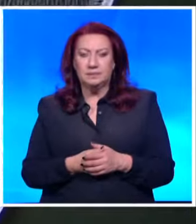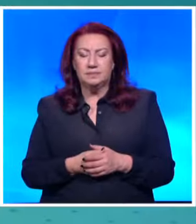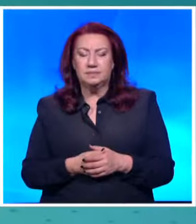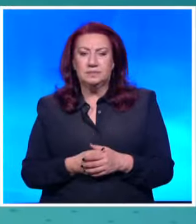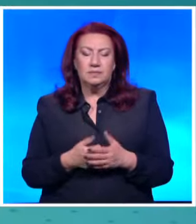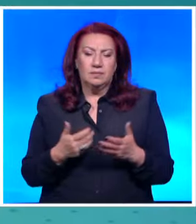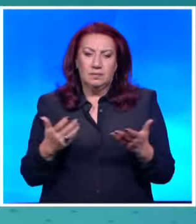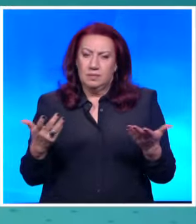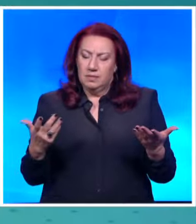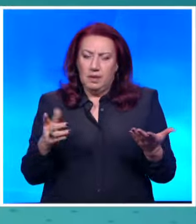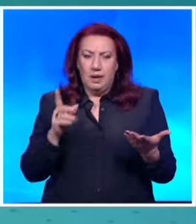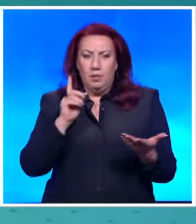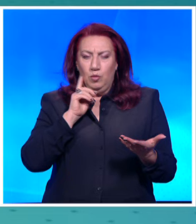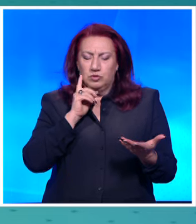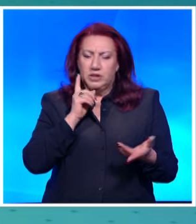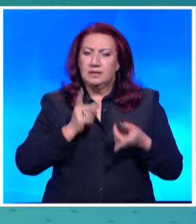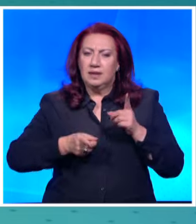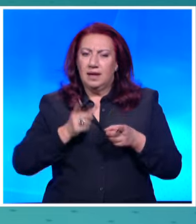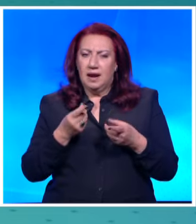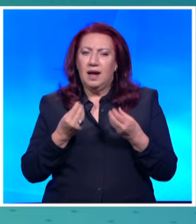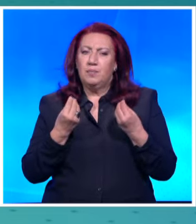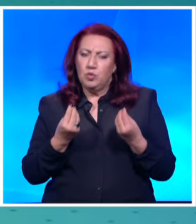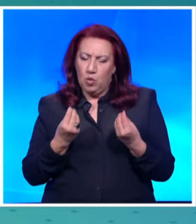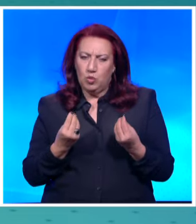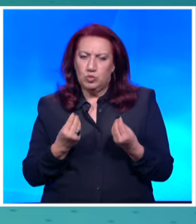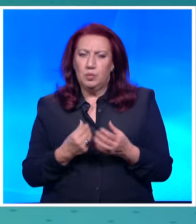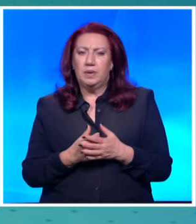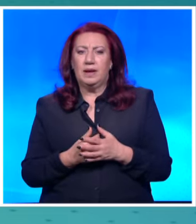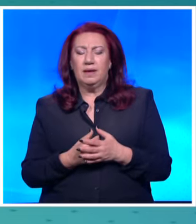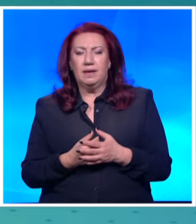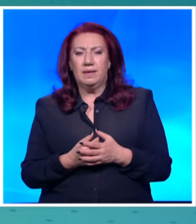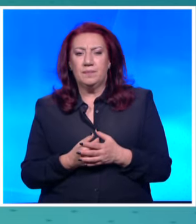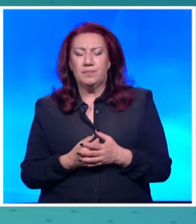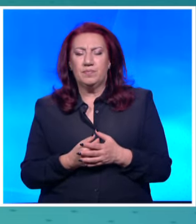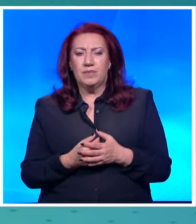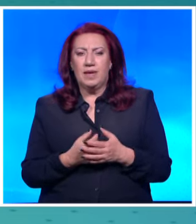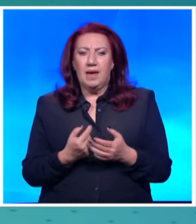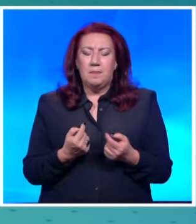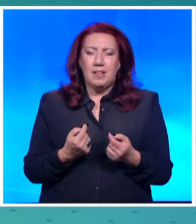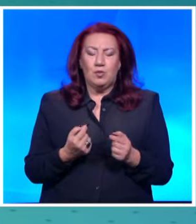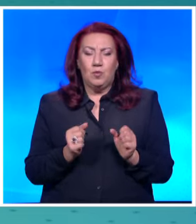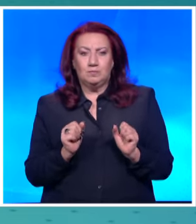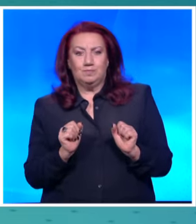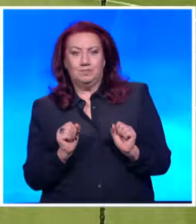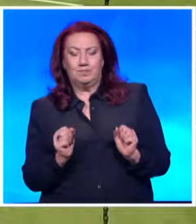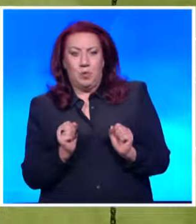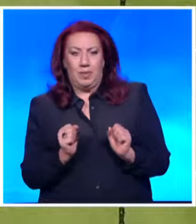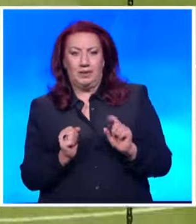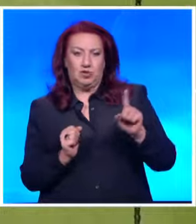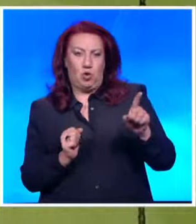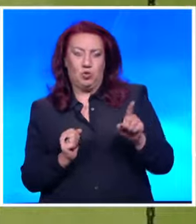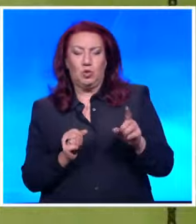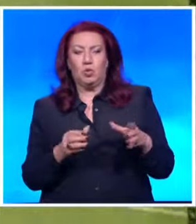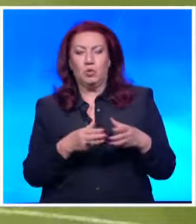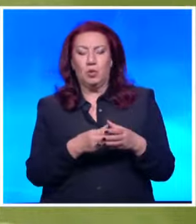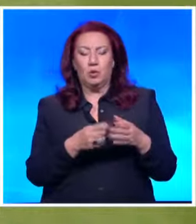идея, нали, беше малко... Не говоря, че сме по-експедитирани от Словения. Следващият